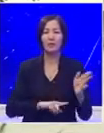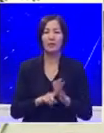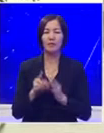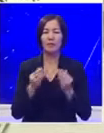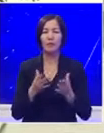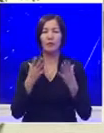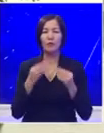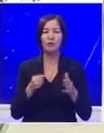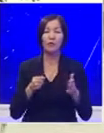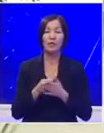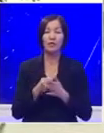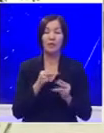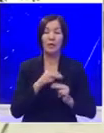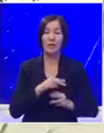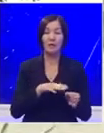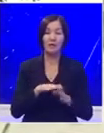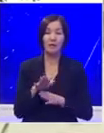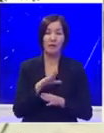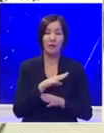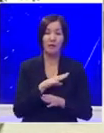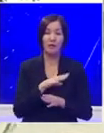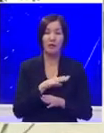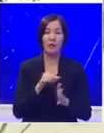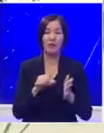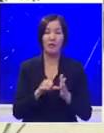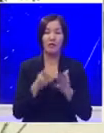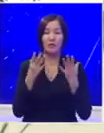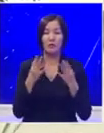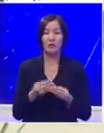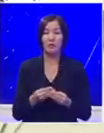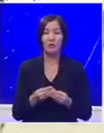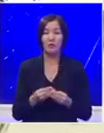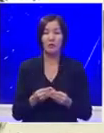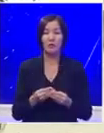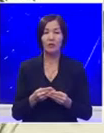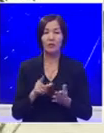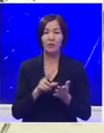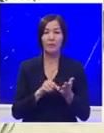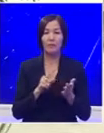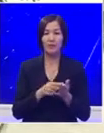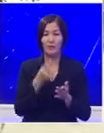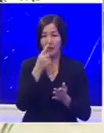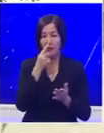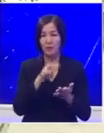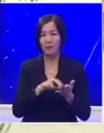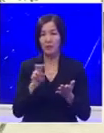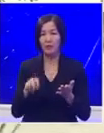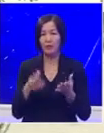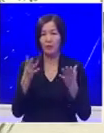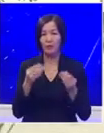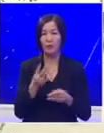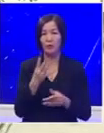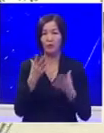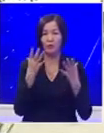дейін сол жерде қызмет жасап 6-сы күні пенсияға шығатын күні болатын. Төрті